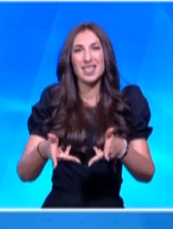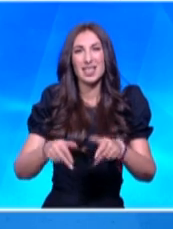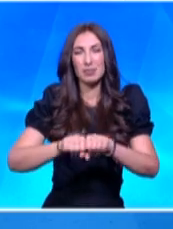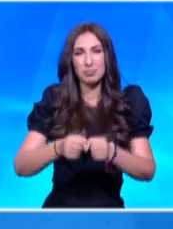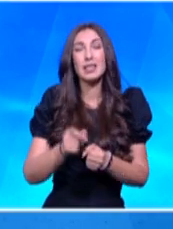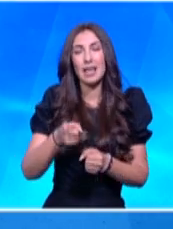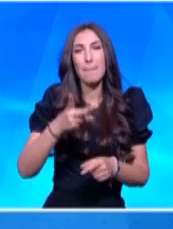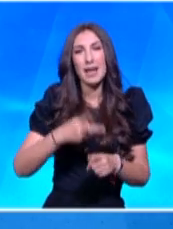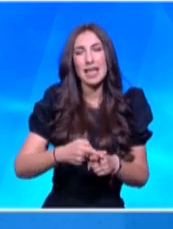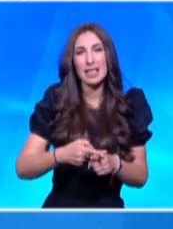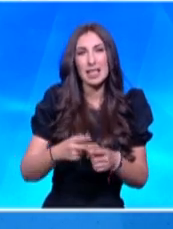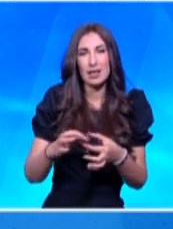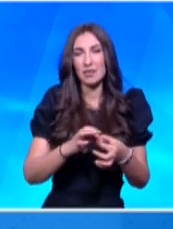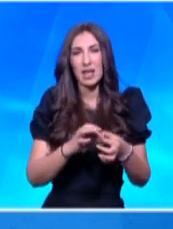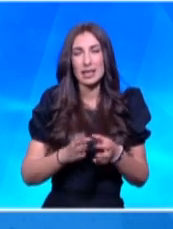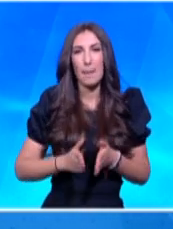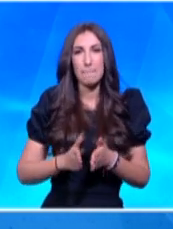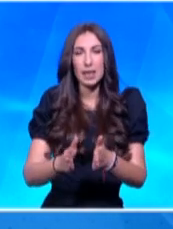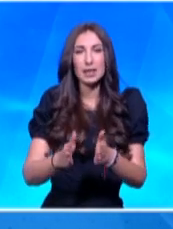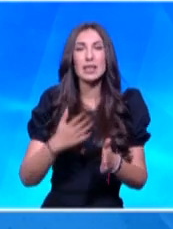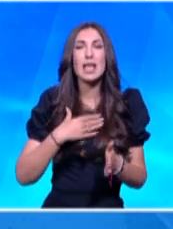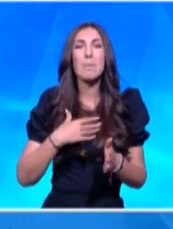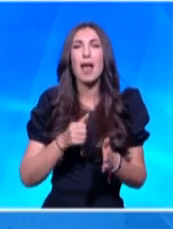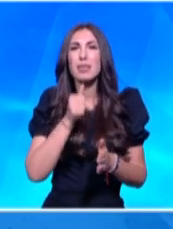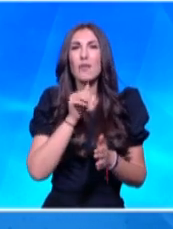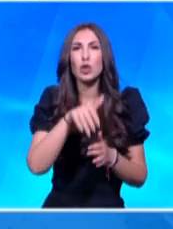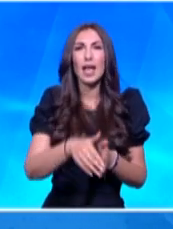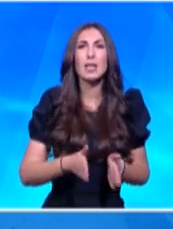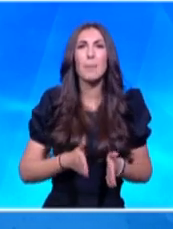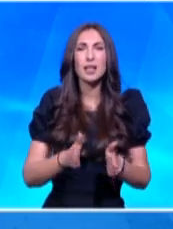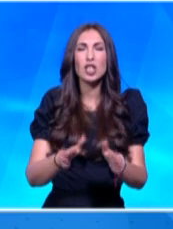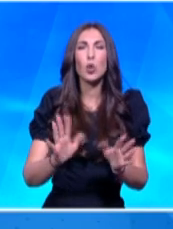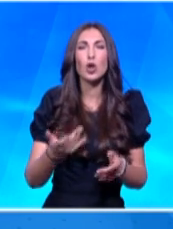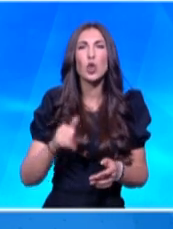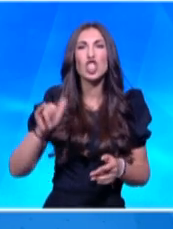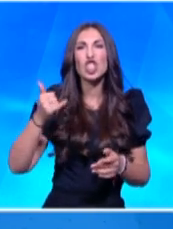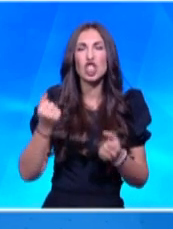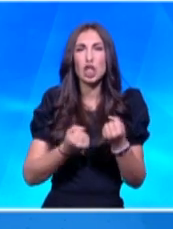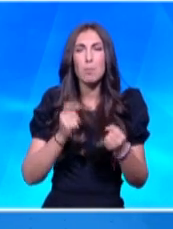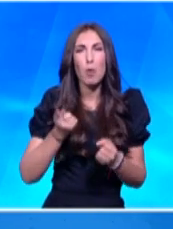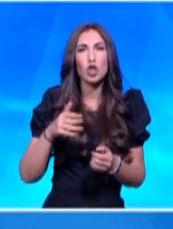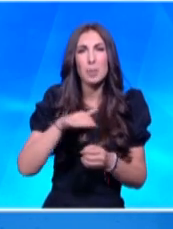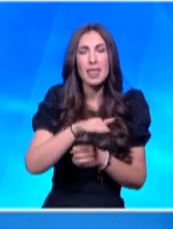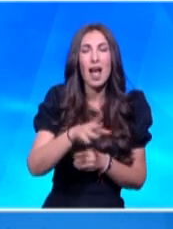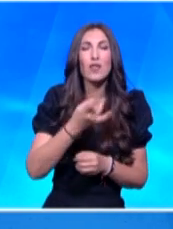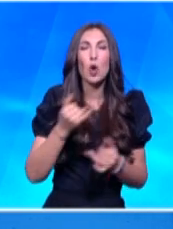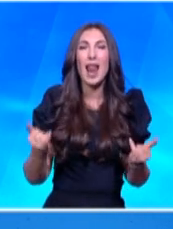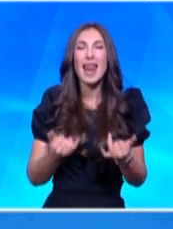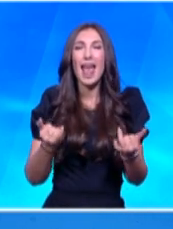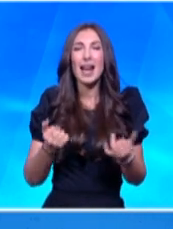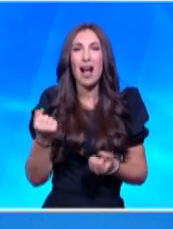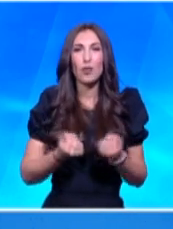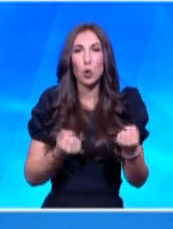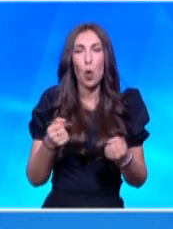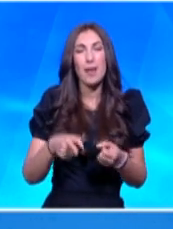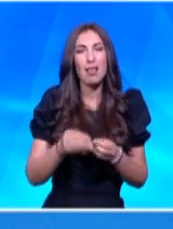е прекъсната връзката. Имаше наводнени пътища, по които с джиповете можеше да се мине, но с леки автомобили би